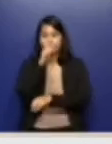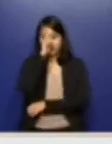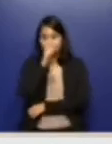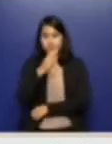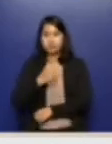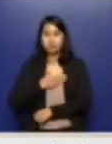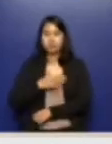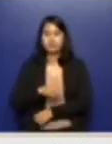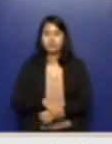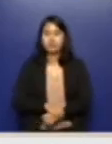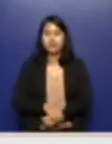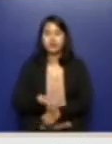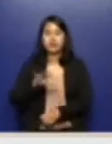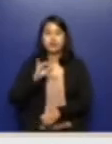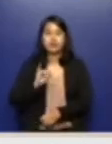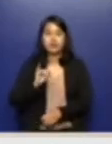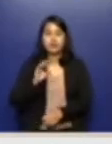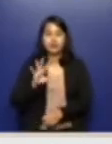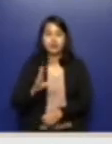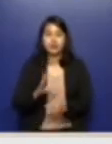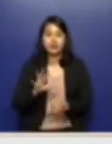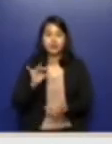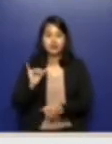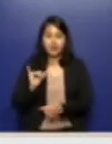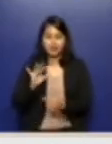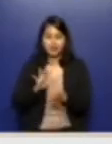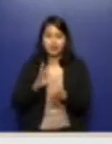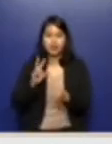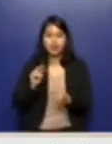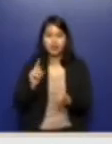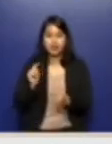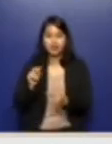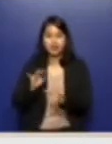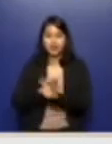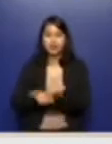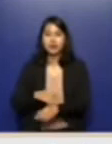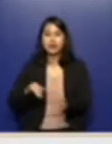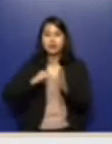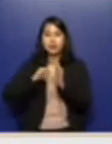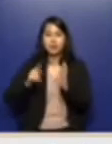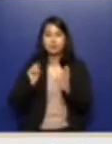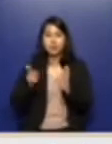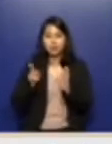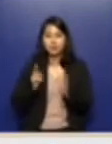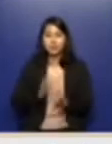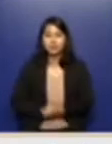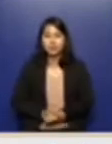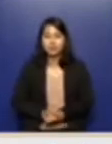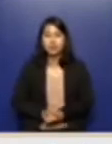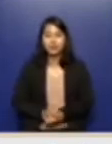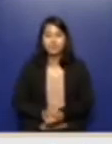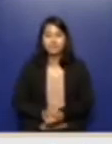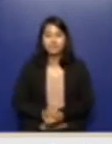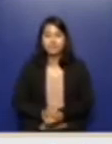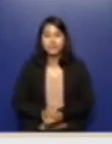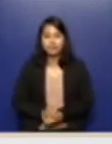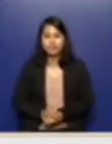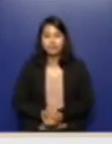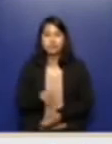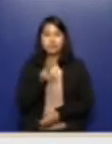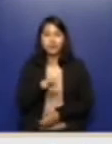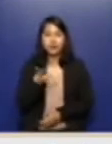ผมนายชยันต์ผลสุวรรณสสเพื่อไทยเขต4ปทุมธานีครับผมขออภิปรายงบประมาณ